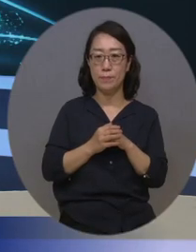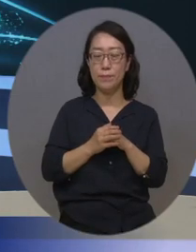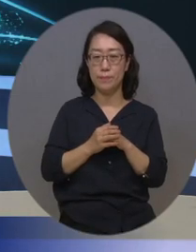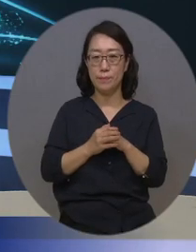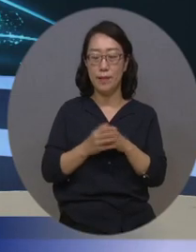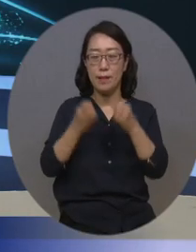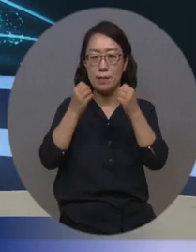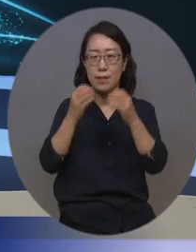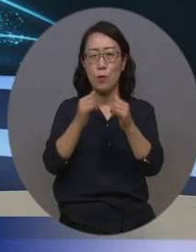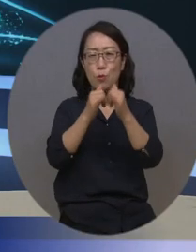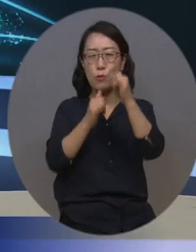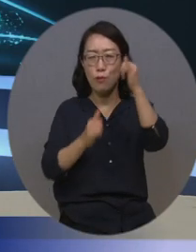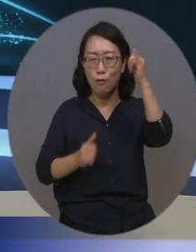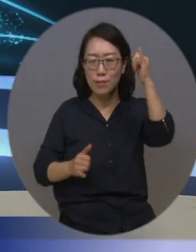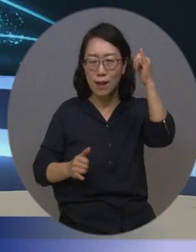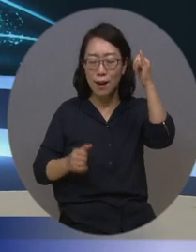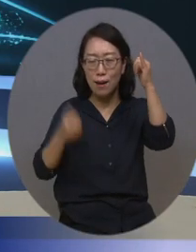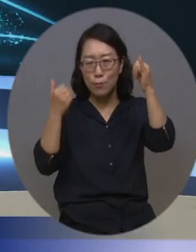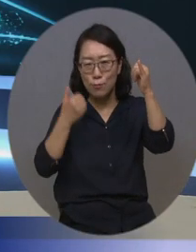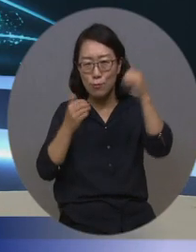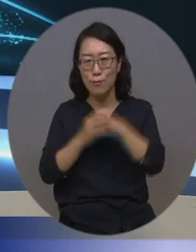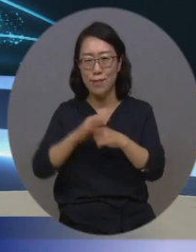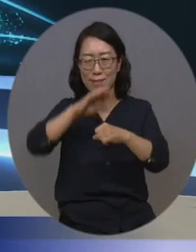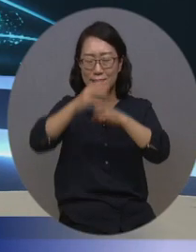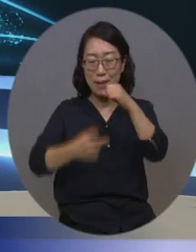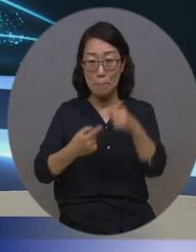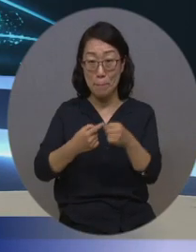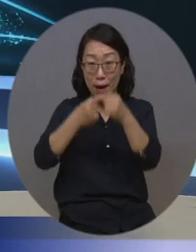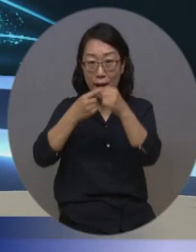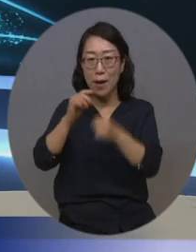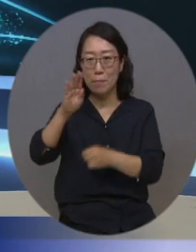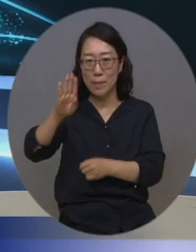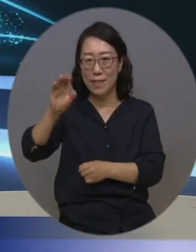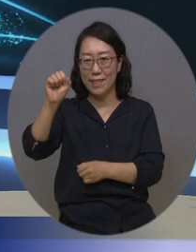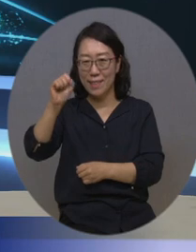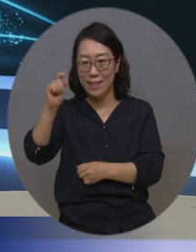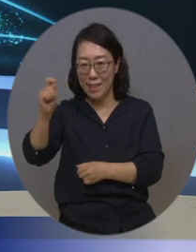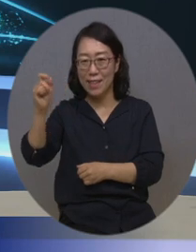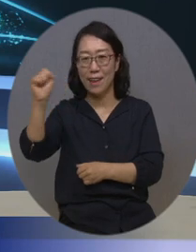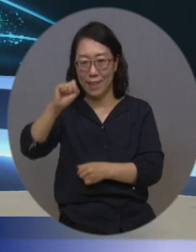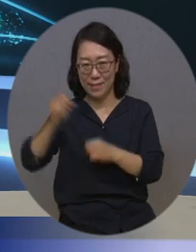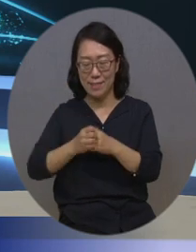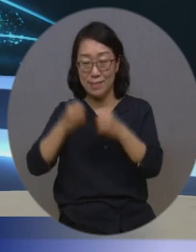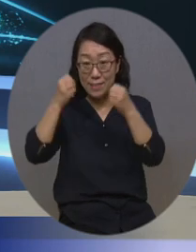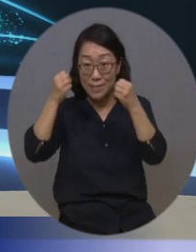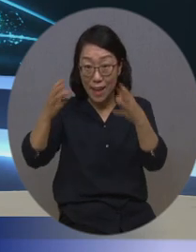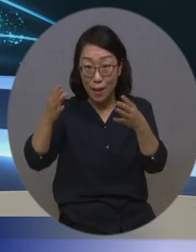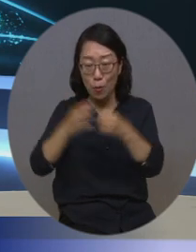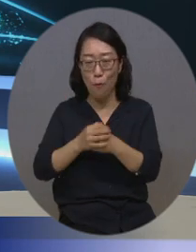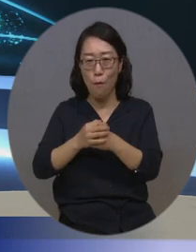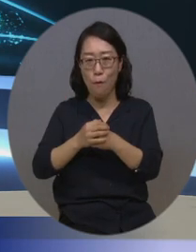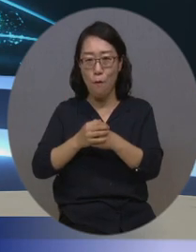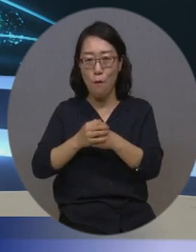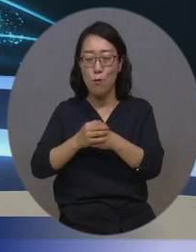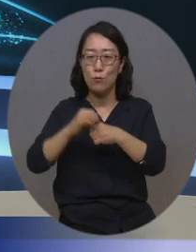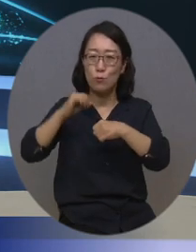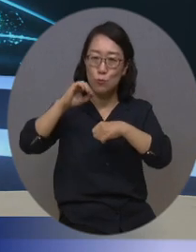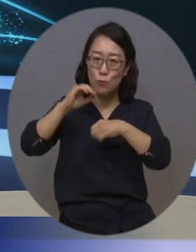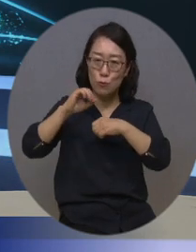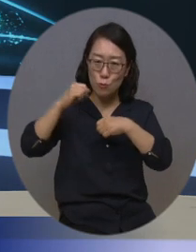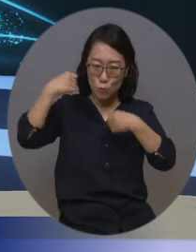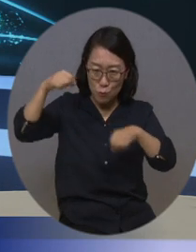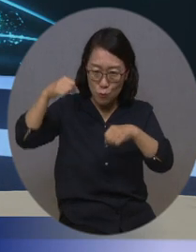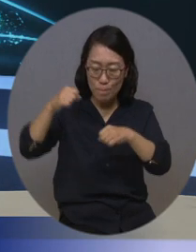새로운 역사를 쓰고 있는 세계 최고의 그룹 방탄소년단이 신고 퍼미션 투 댄스 의 뮤직비디오에서 수암 모르